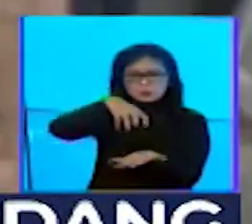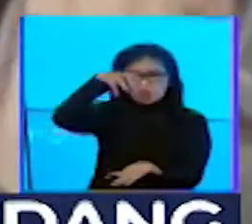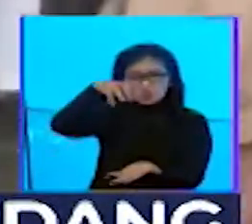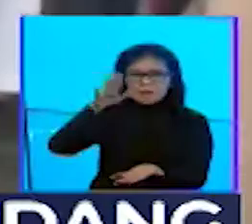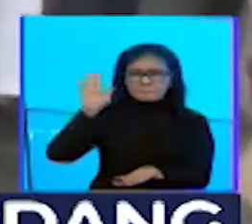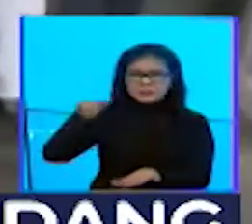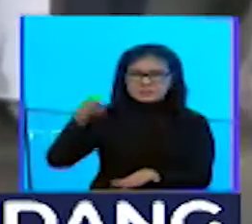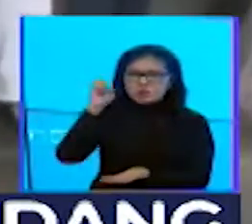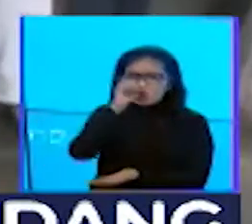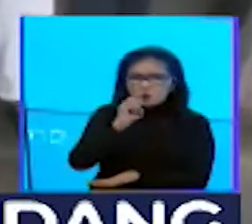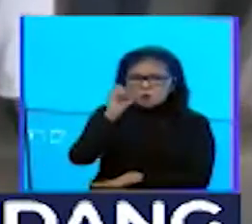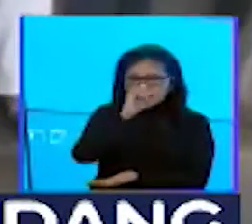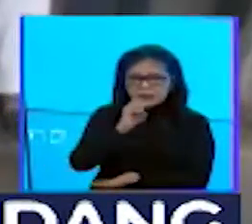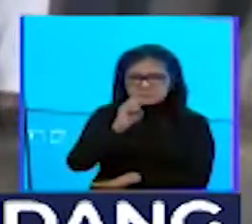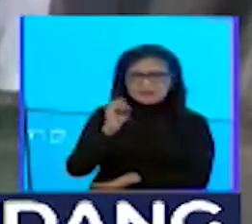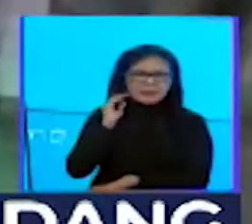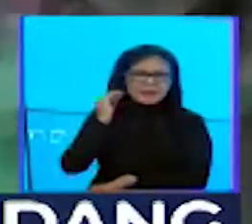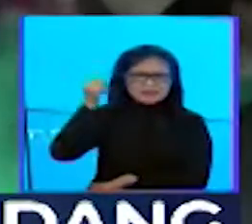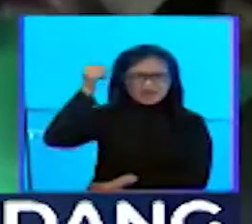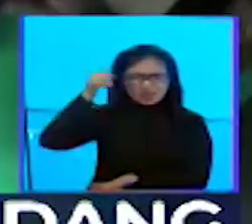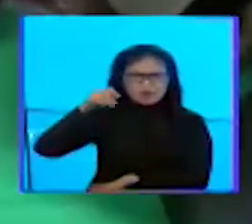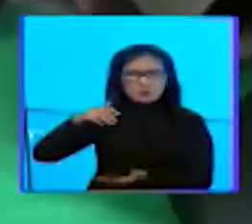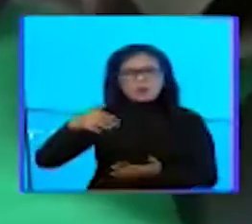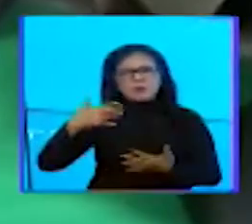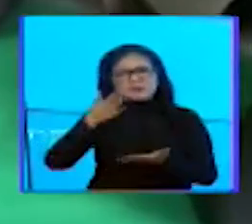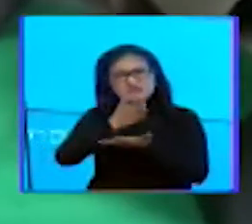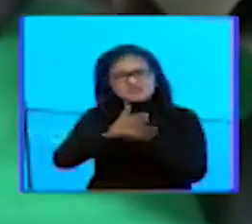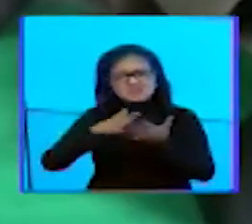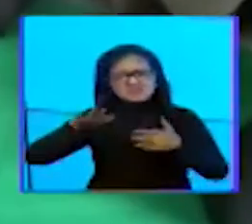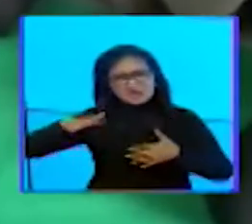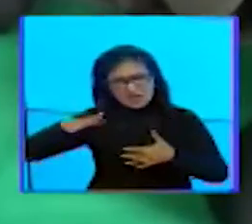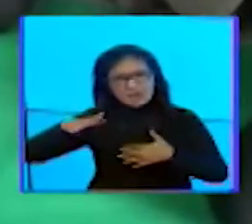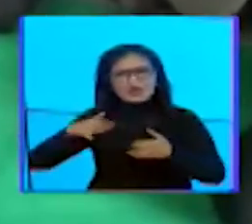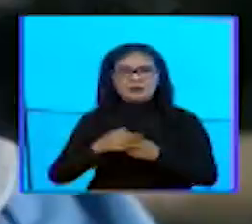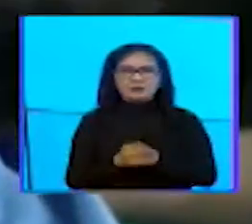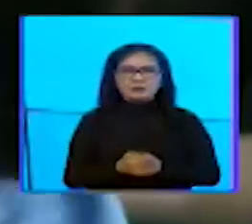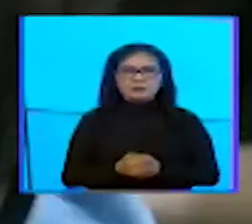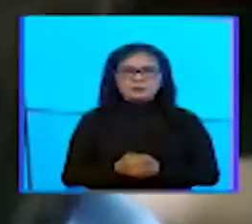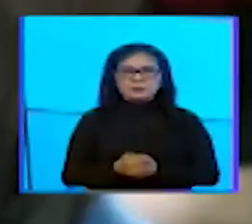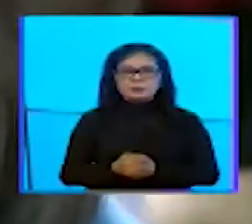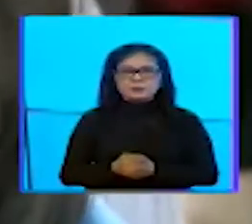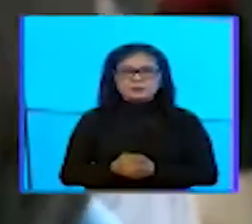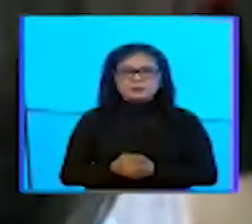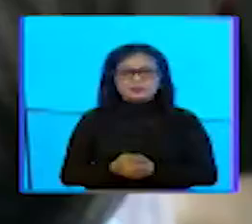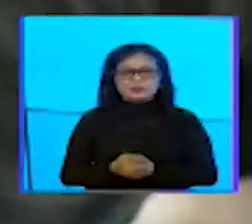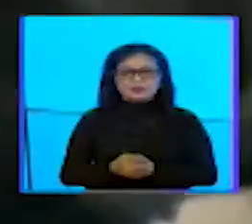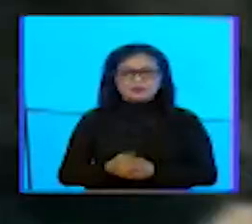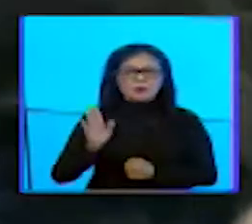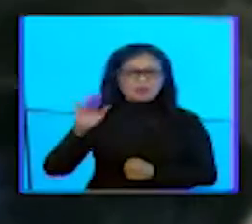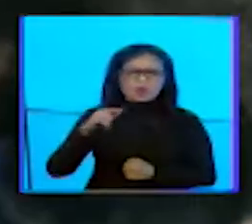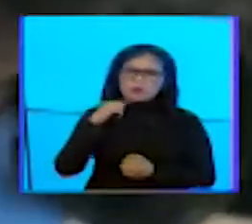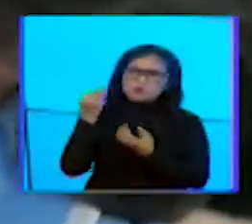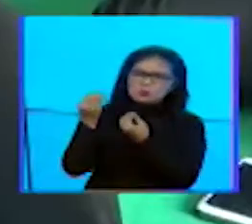zona resiko sedang. Keputusan belajar mengajar tatap muka akan diambil berdasarkan kondisi penyebaran COVID-19 di Kota